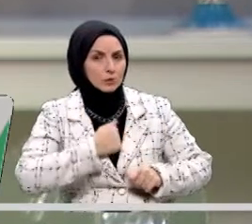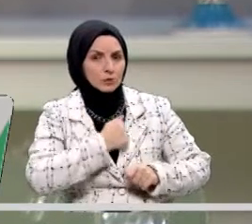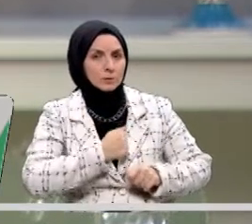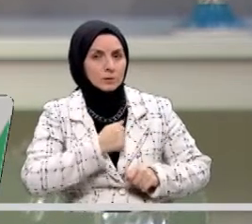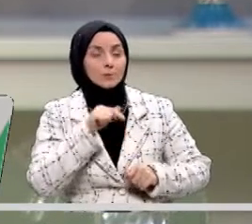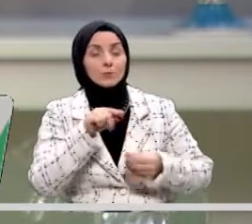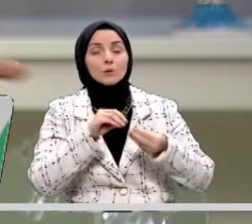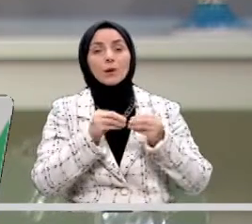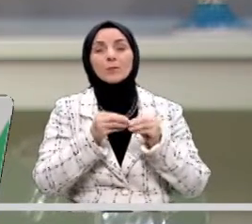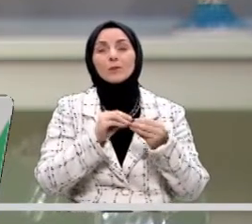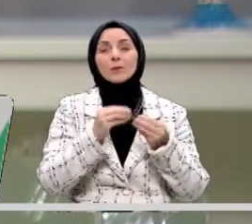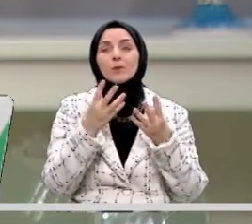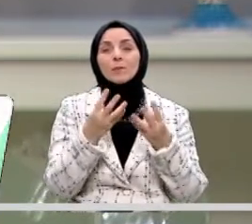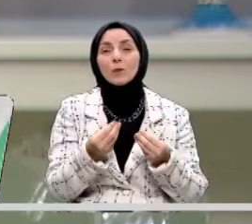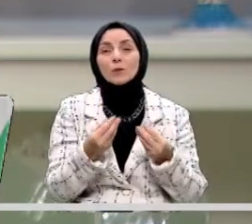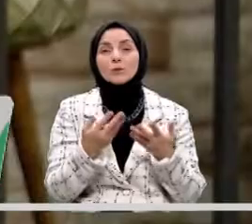hissini yaşıyoruz